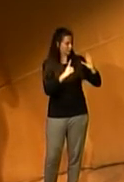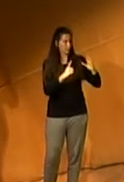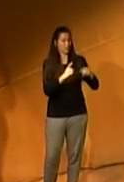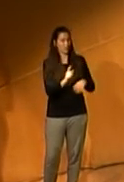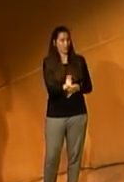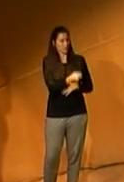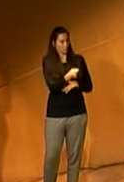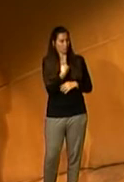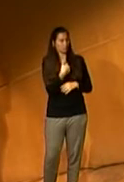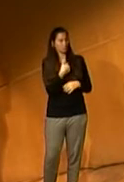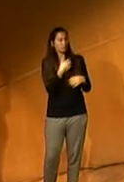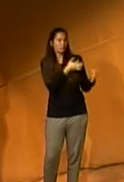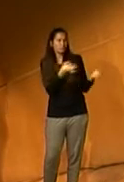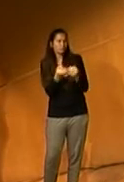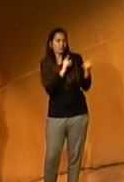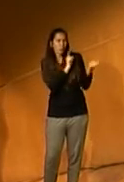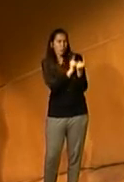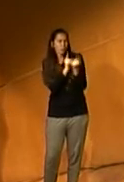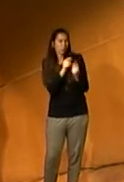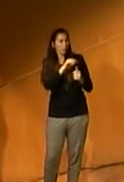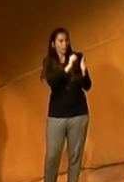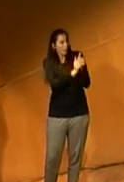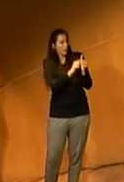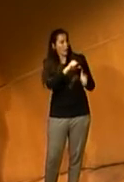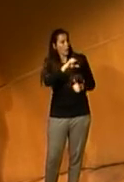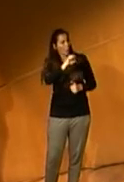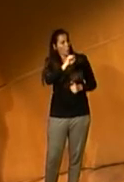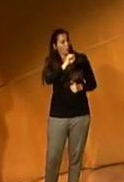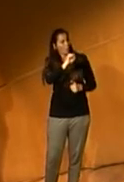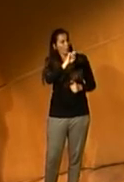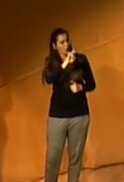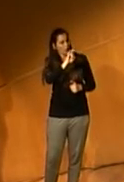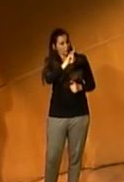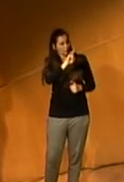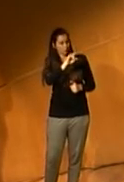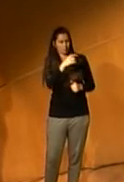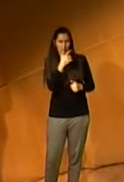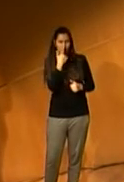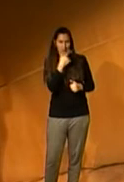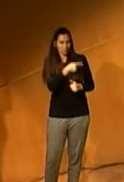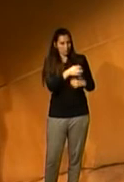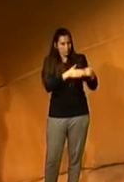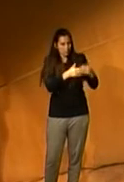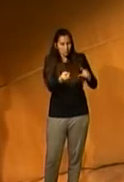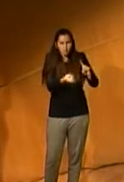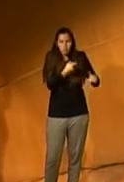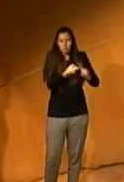vrai que j'en rencontre beaucoup et je trouve qu'elles font un métier absolument essentiel et pivot dans ce qu'on pourrait, je sais pas, nommer